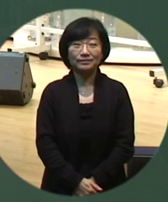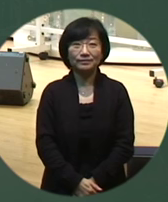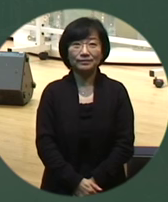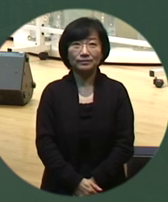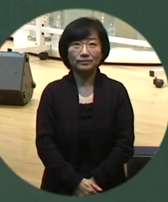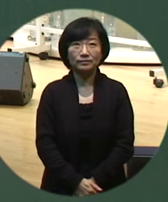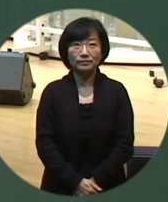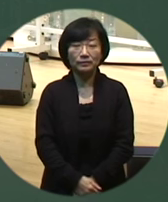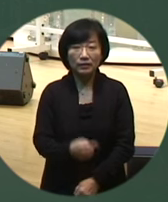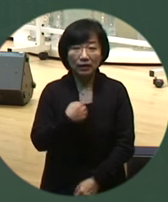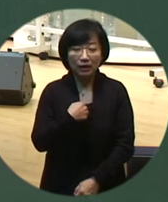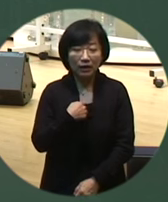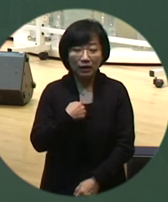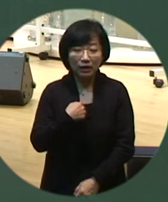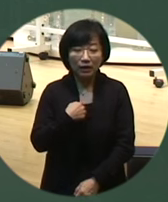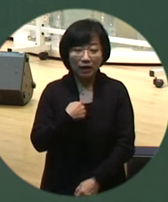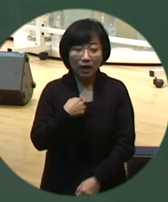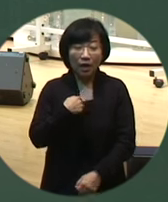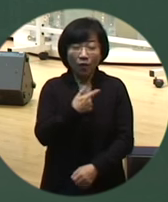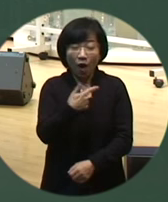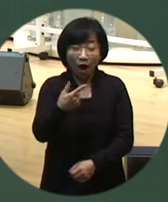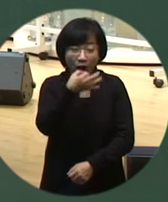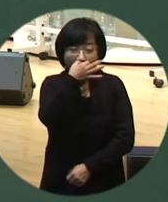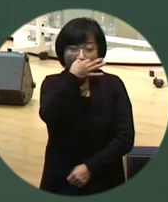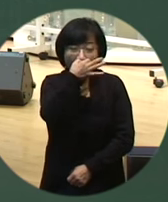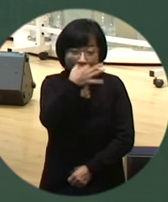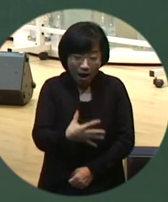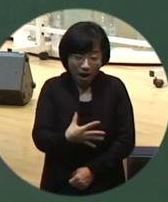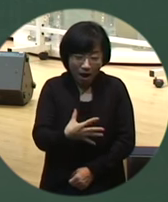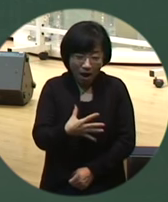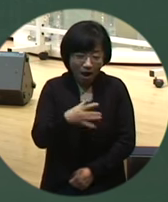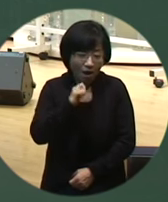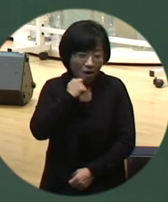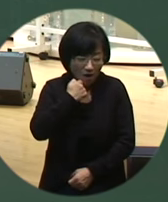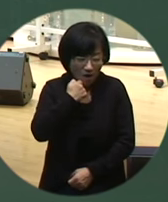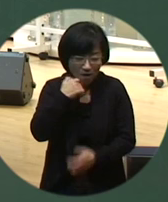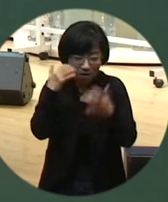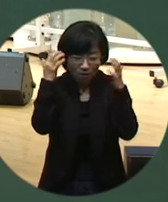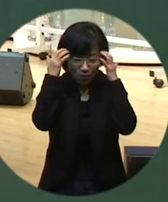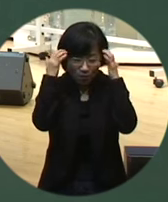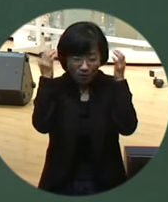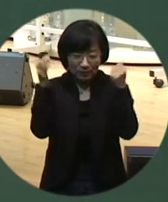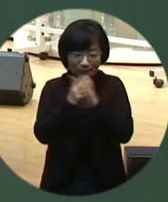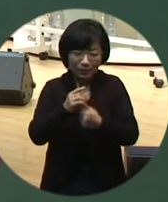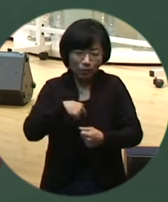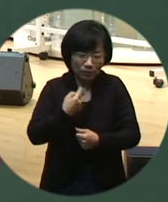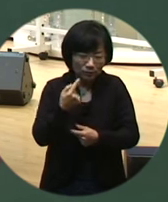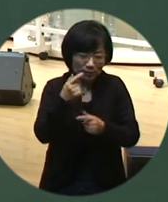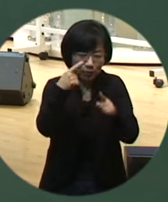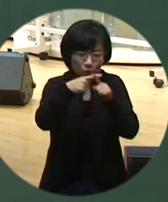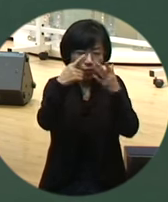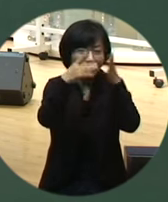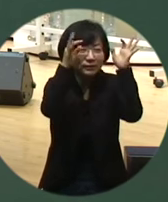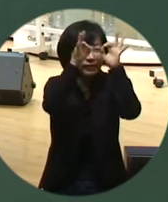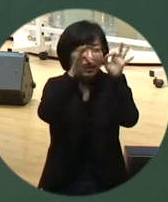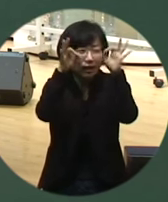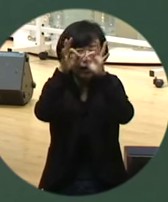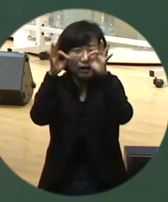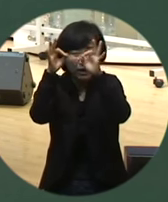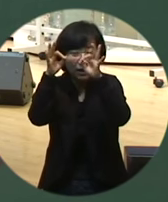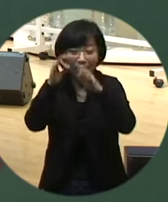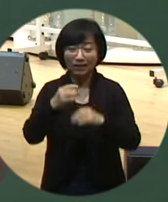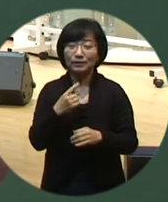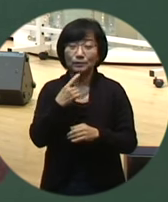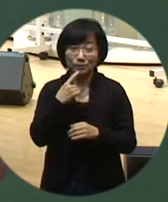제가 스스로 교회를 찾아 나갔어요. And I experienced failure to the extent where I myself went and found a church. 물론 그것도 하나님의